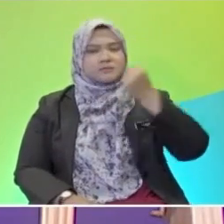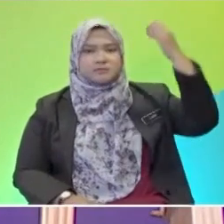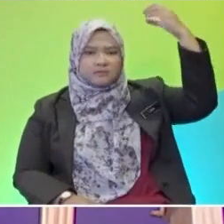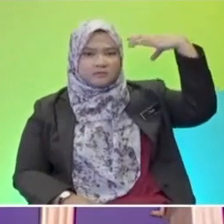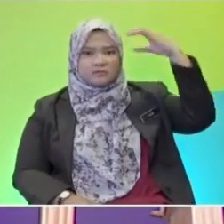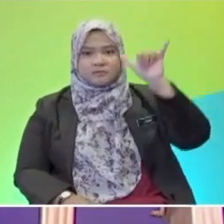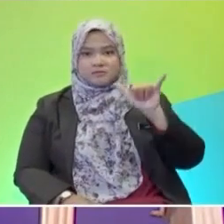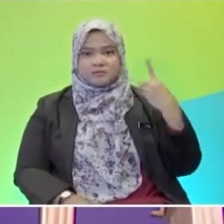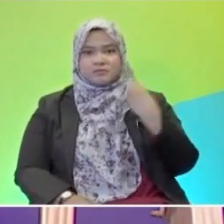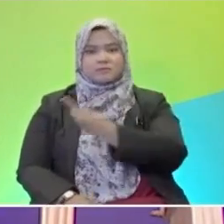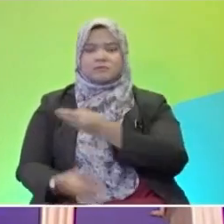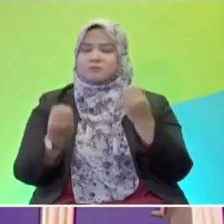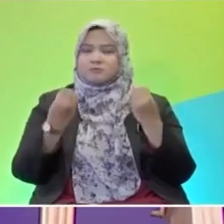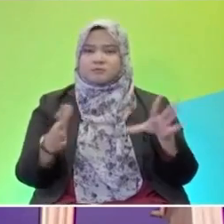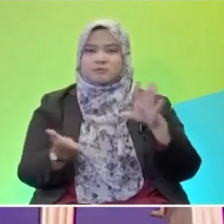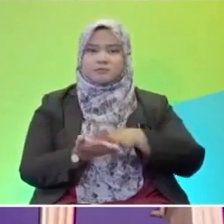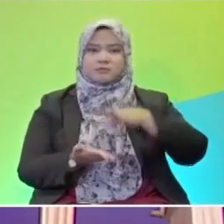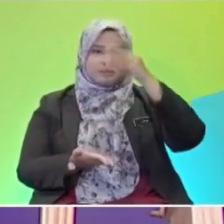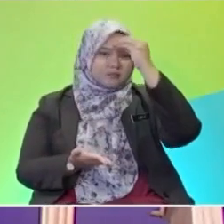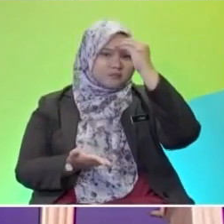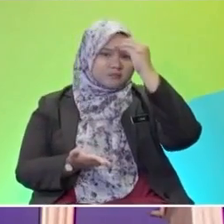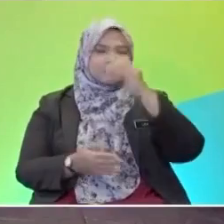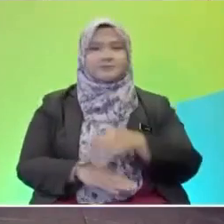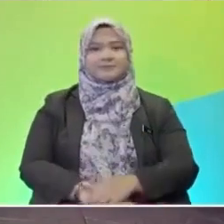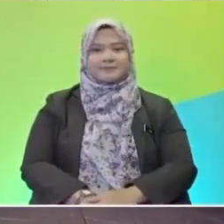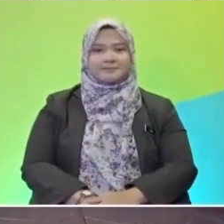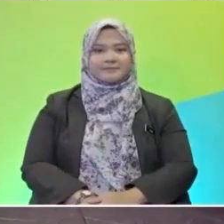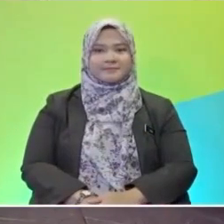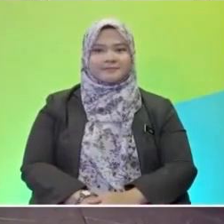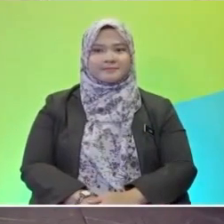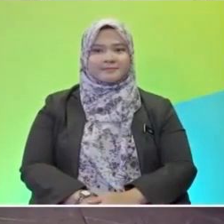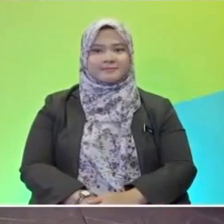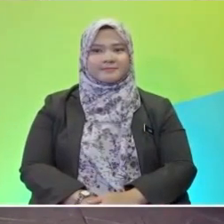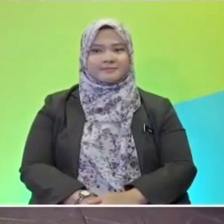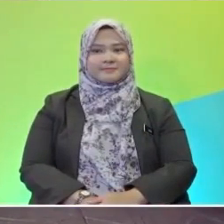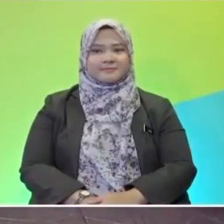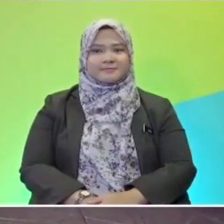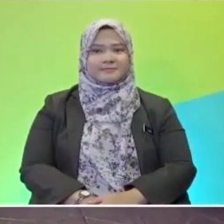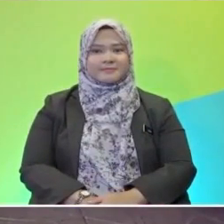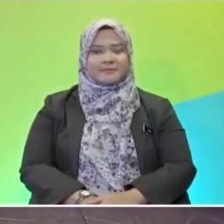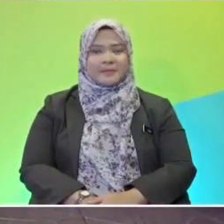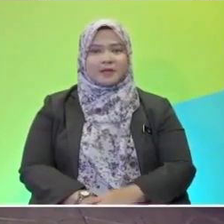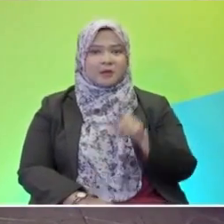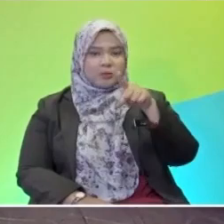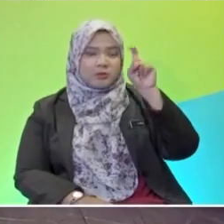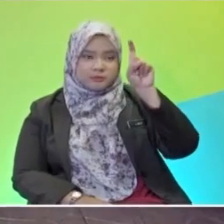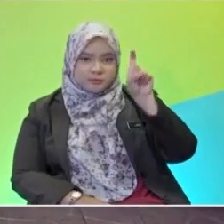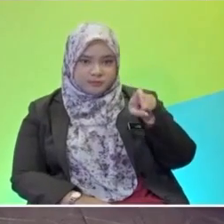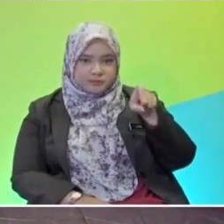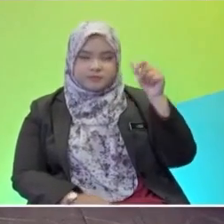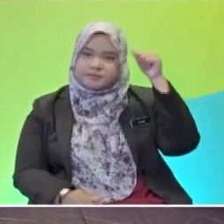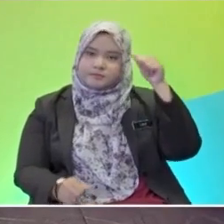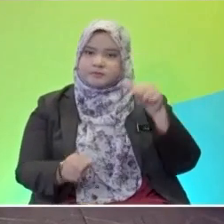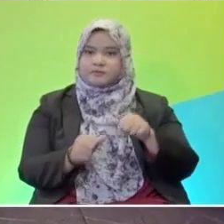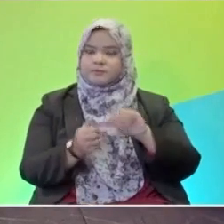cahaya juga boleh dibiaskan Tiga sifat cahaya itu dan beserta contoh-contoh equity sekali